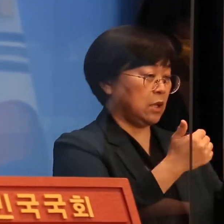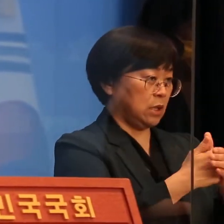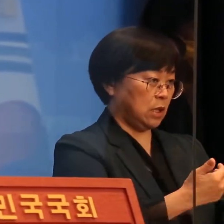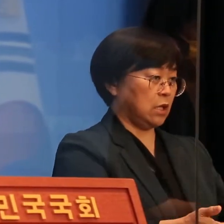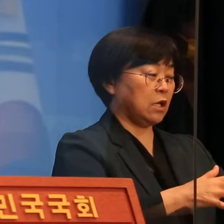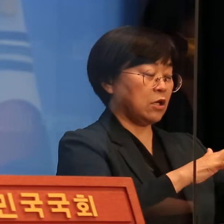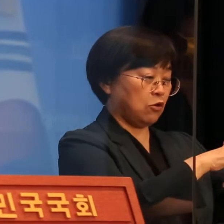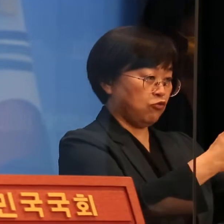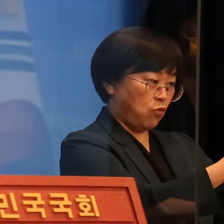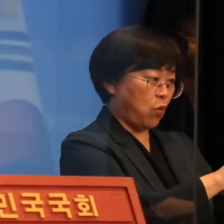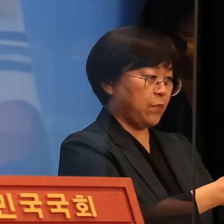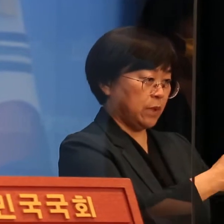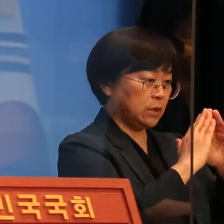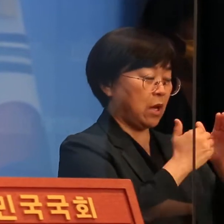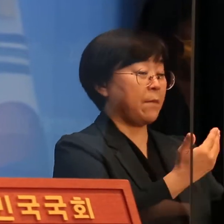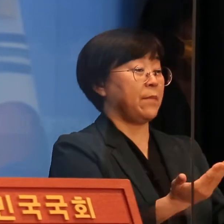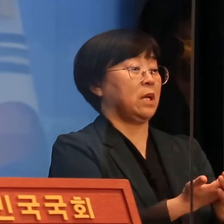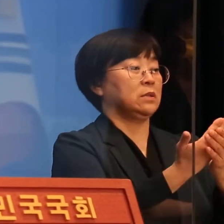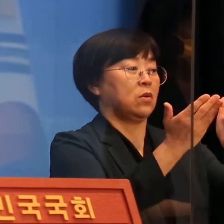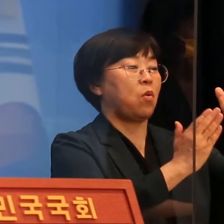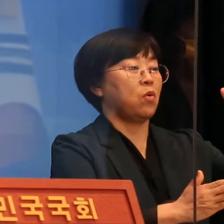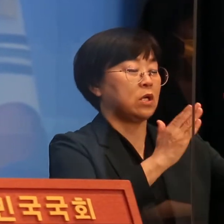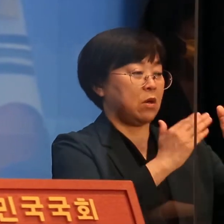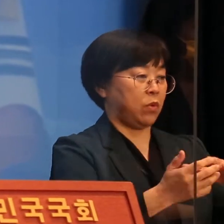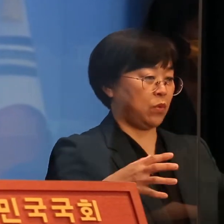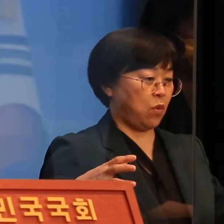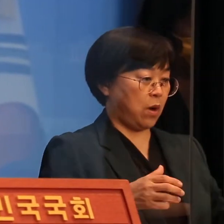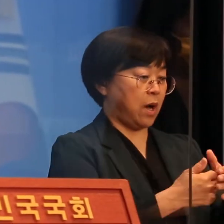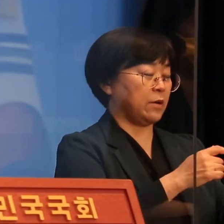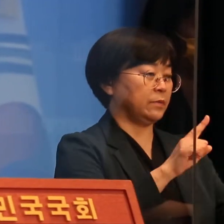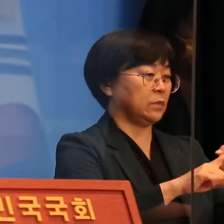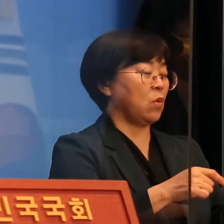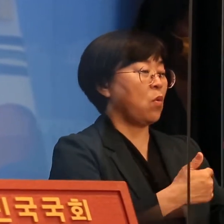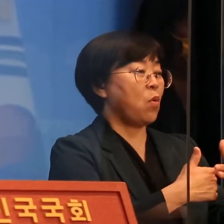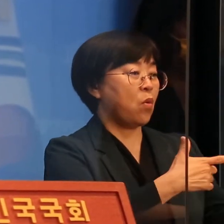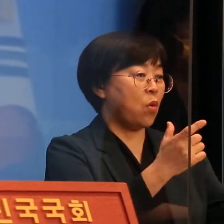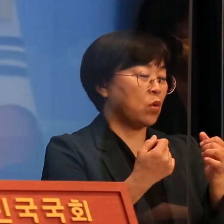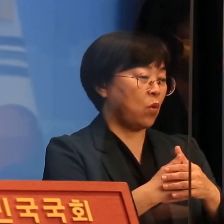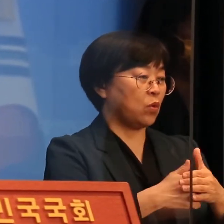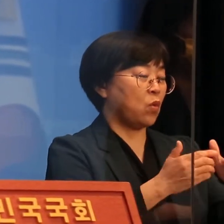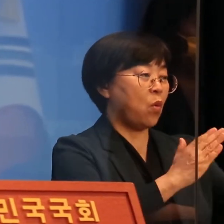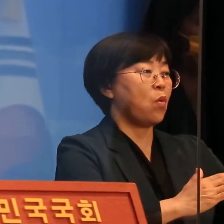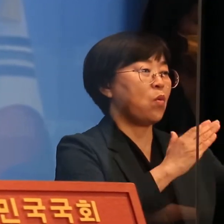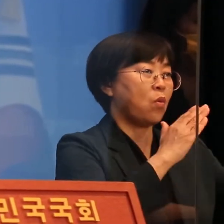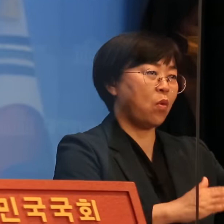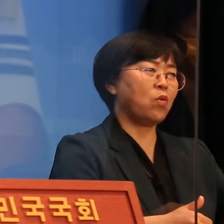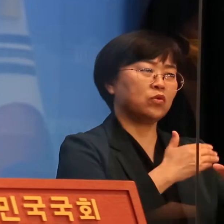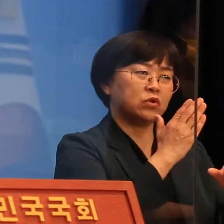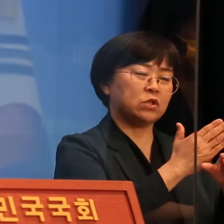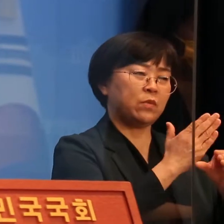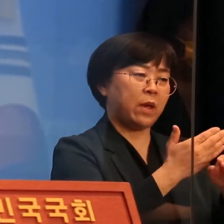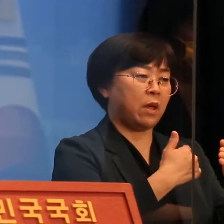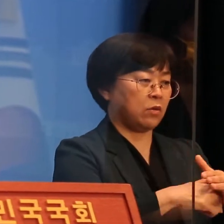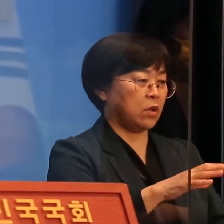구성, 발전공기업 통합과 민자발전소 공용화를 통한 공공중심의 재생에너지로의